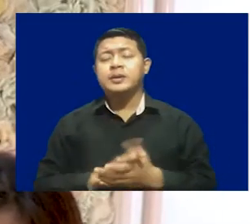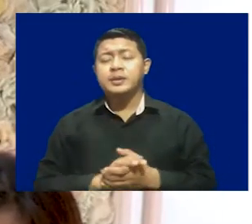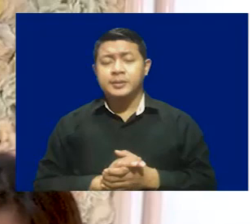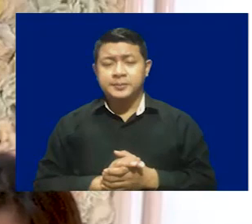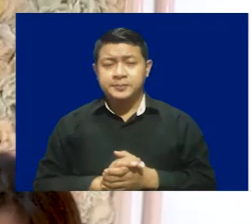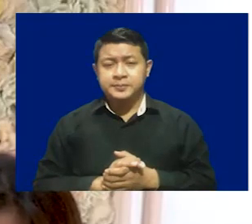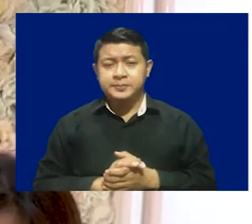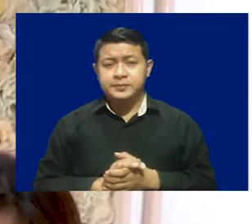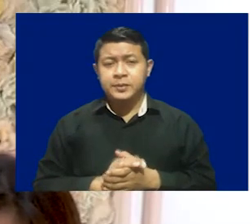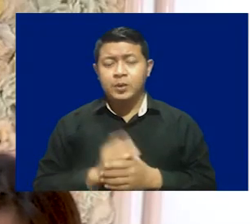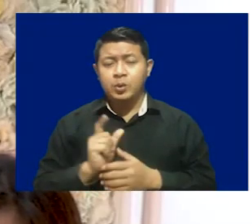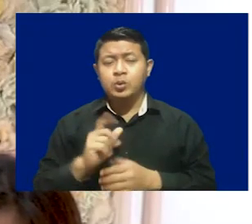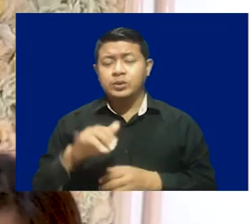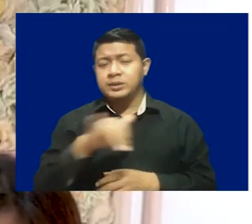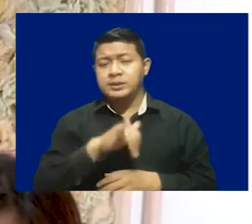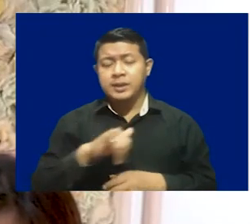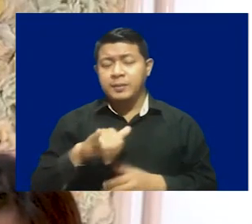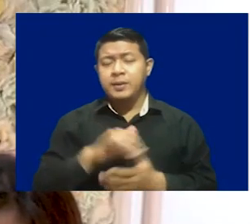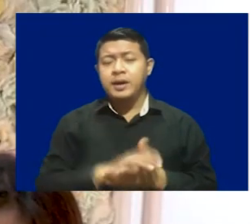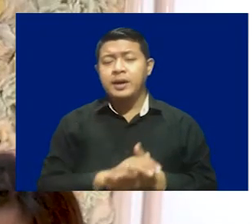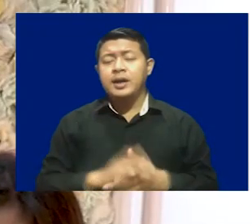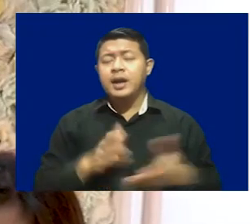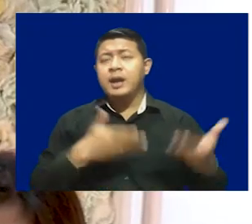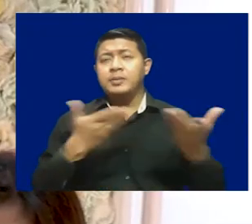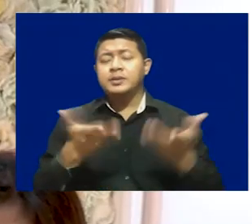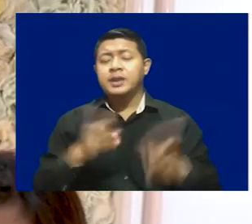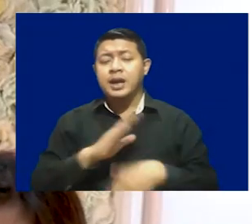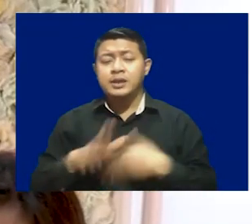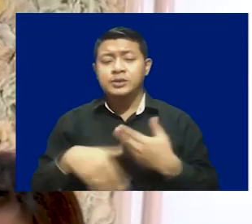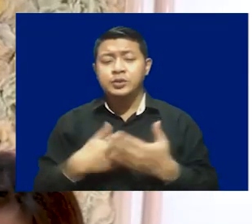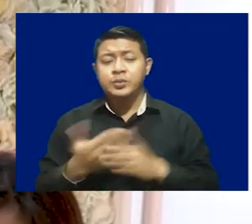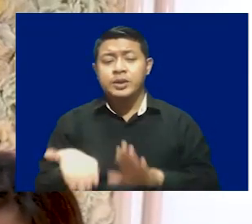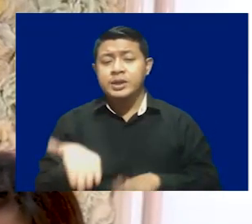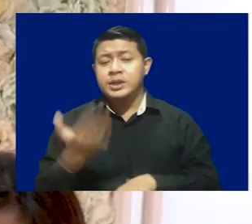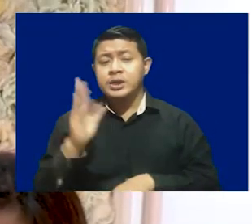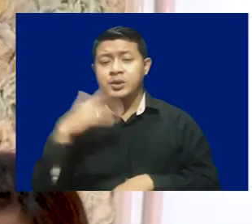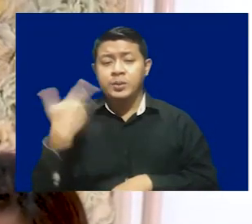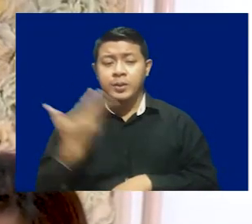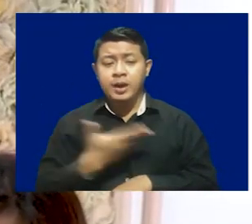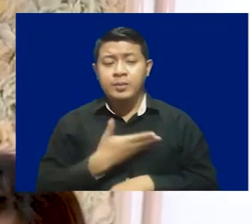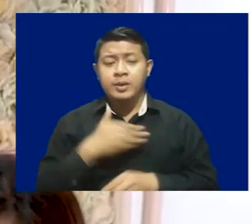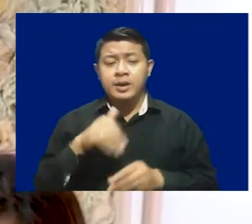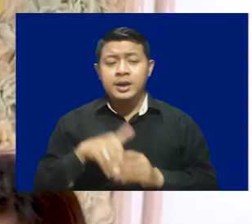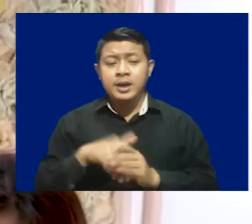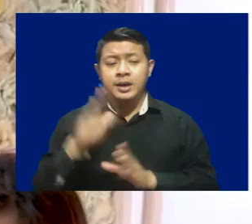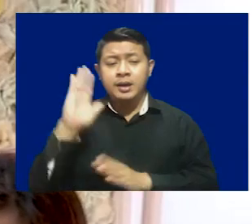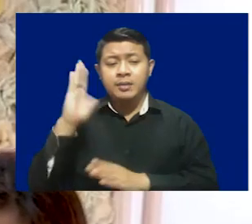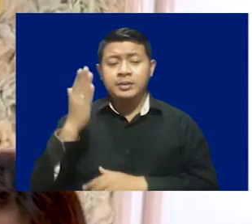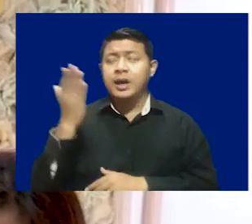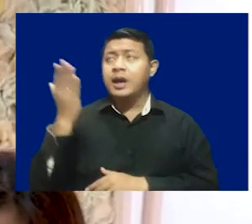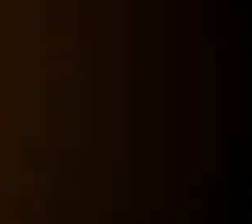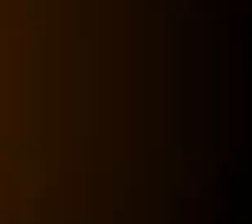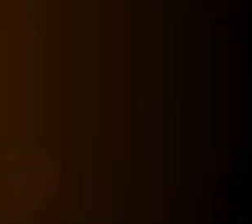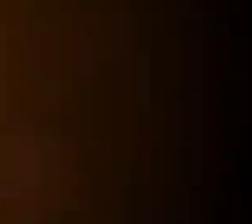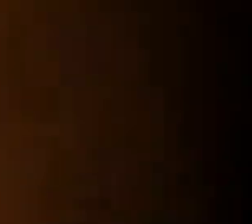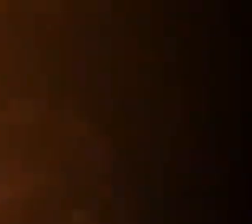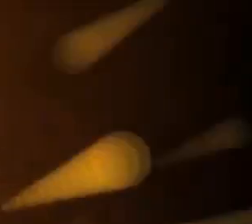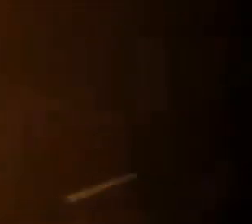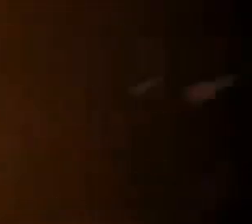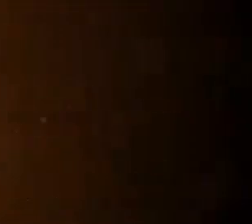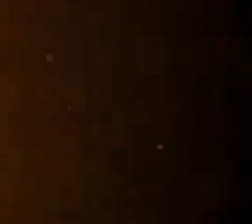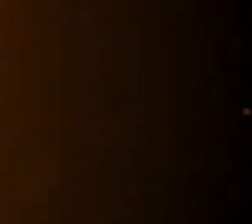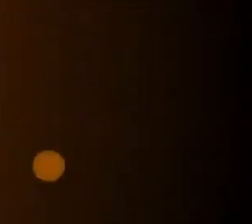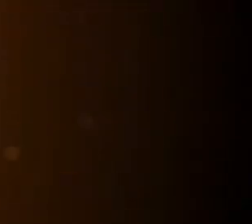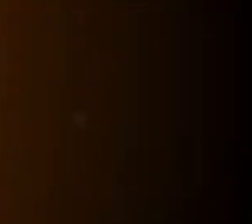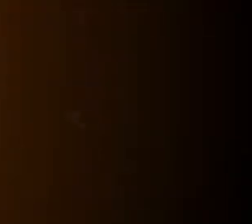berkat-Mu bagi sesama. Kami serahkan semua hidup kami ke dalam tangan-Mu. Amin.